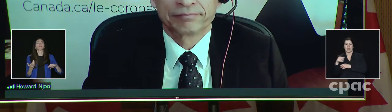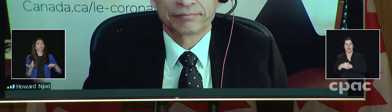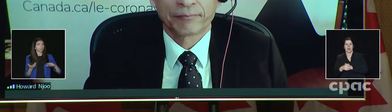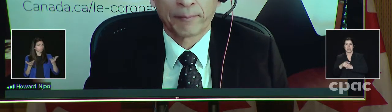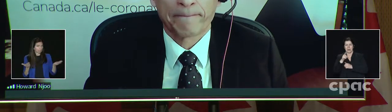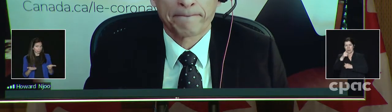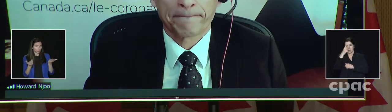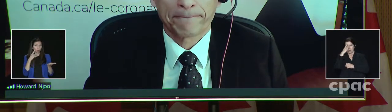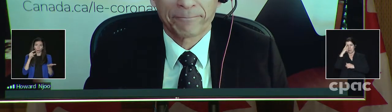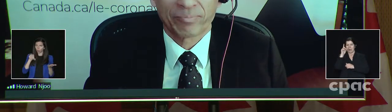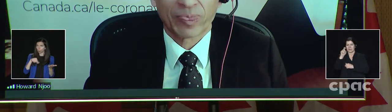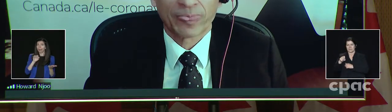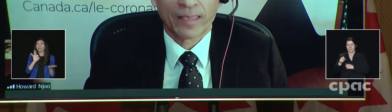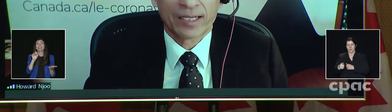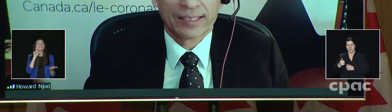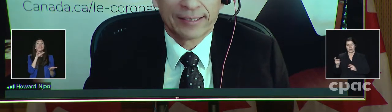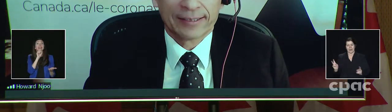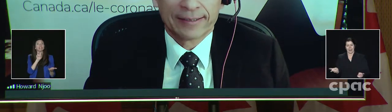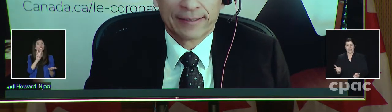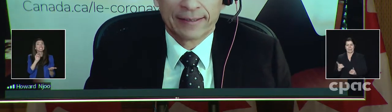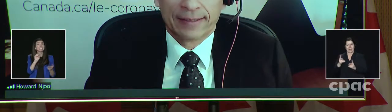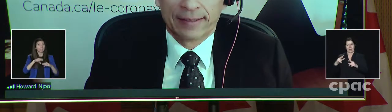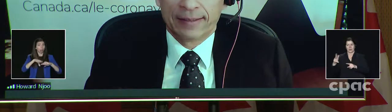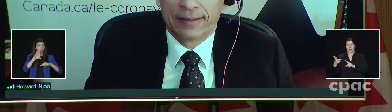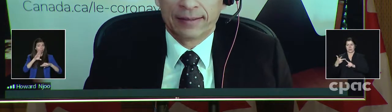devrait appuyer sur l'accélérateur?